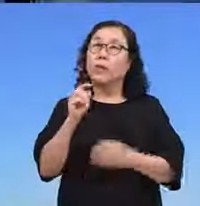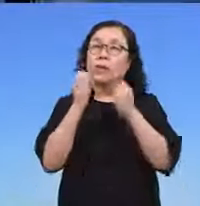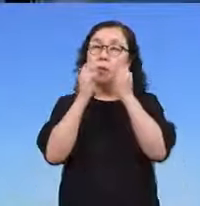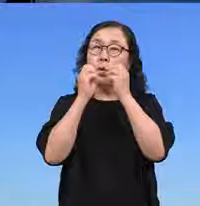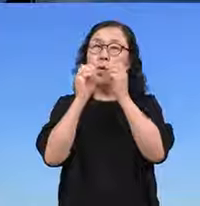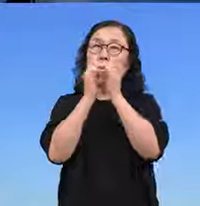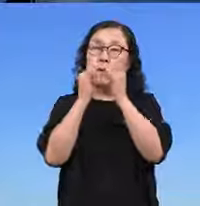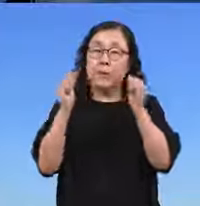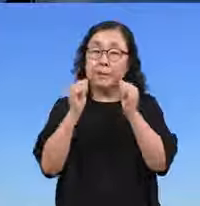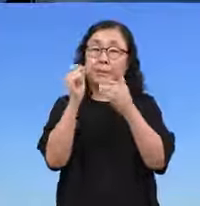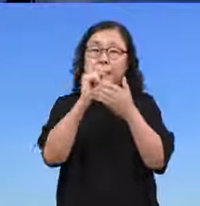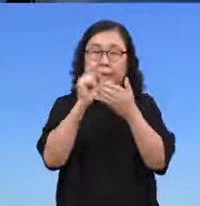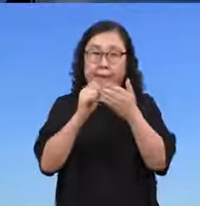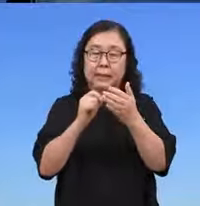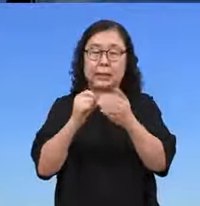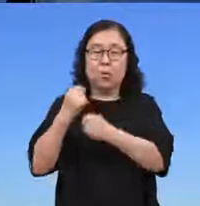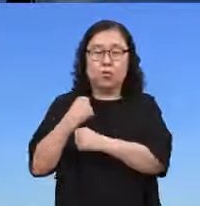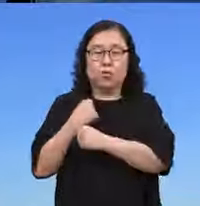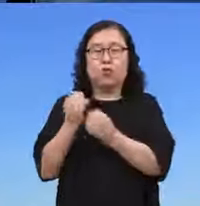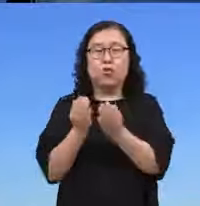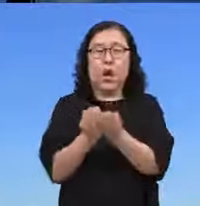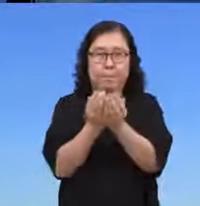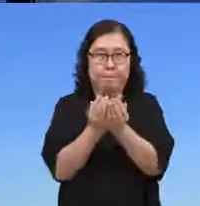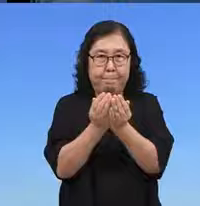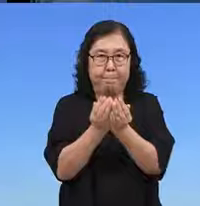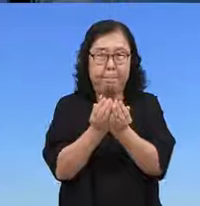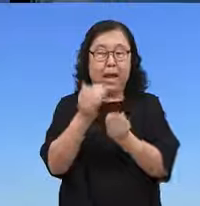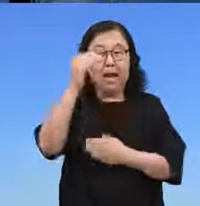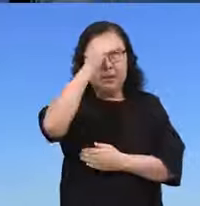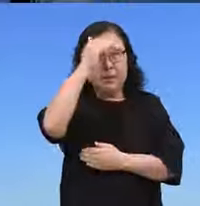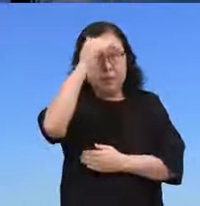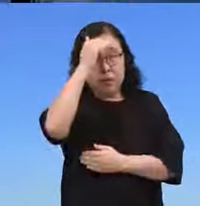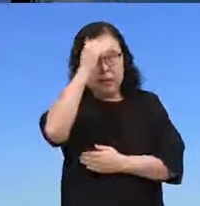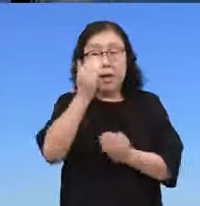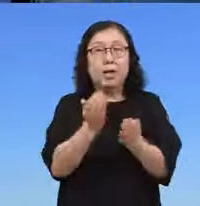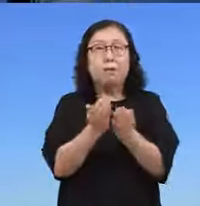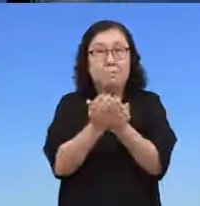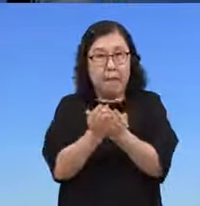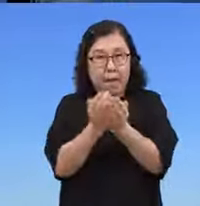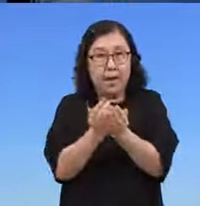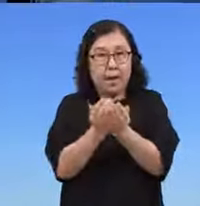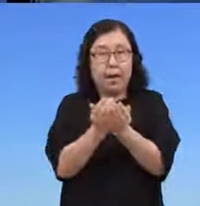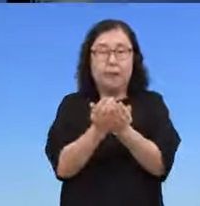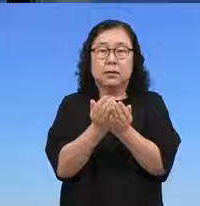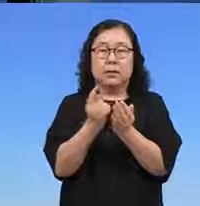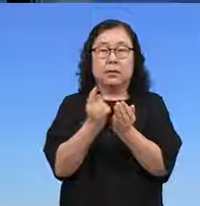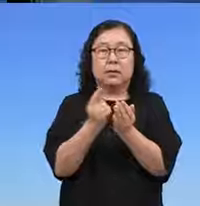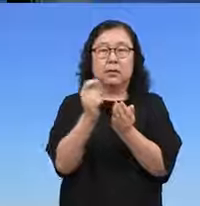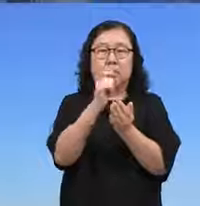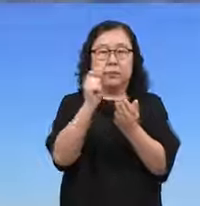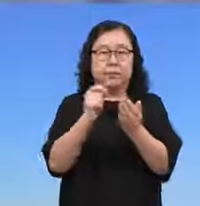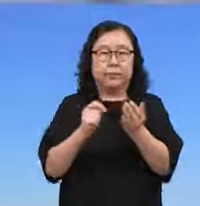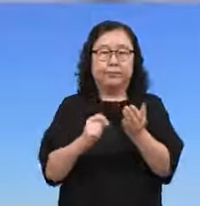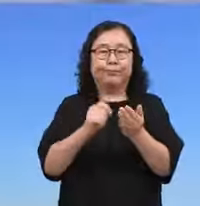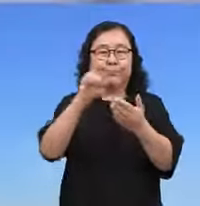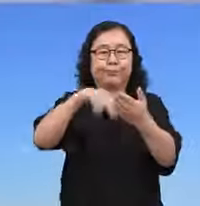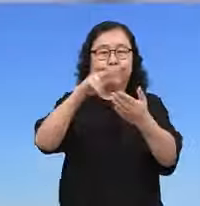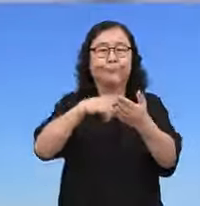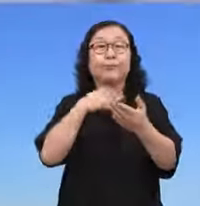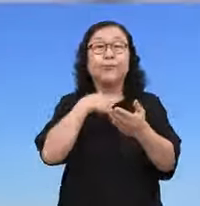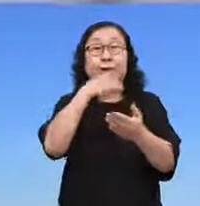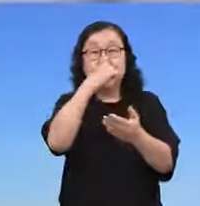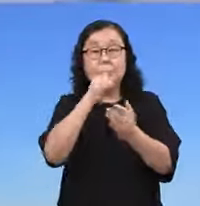그 선교사님이 쓰신 그 군함과 유람선 이런 제목의 칼럼을 읽은 적이 있습니다. 그